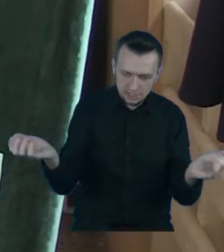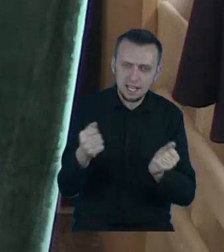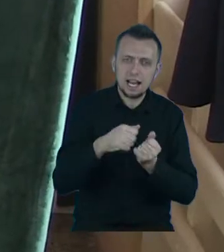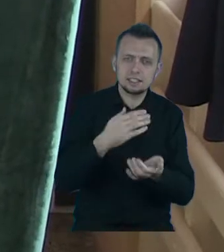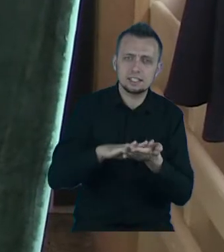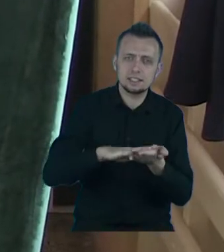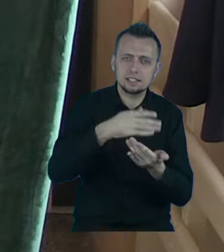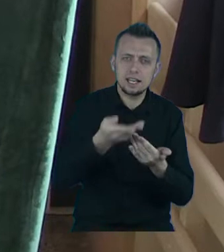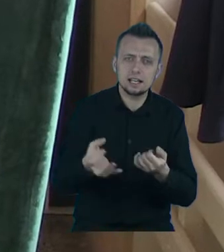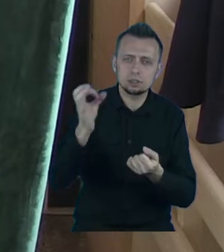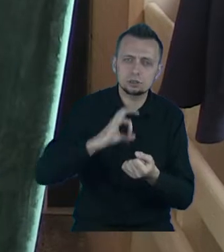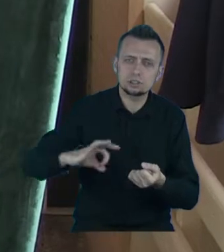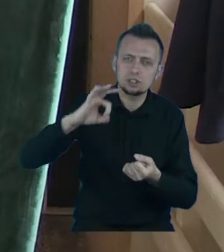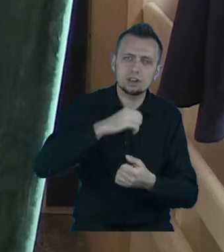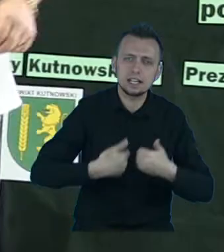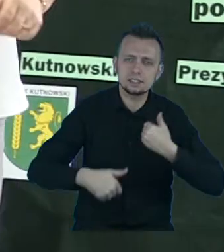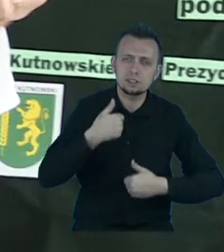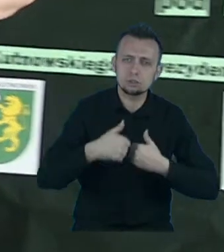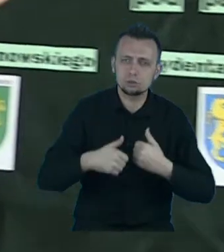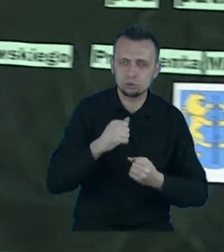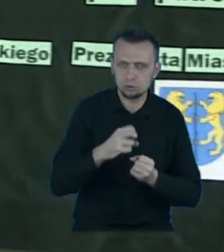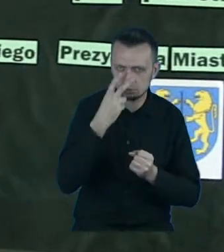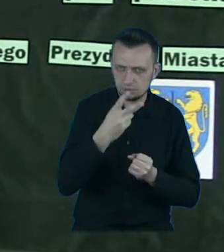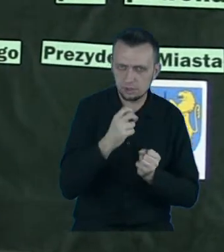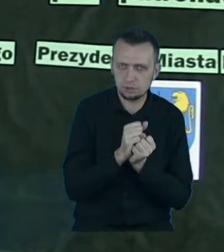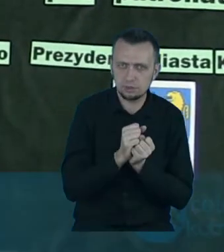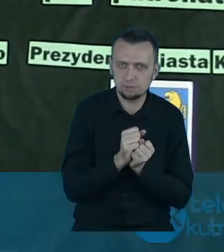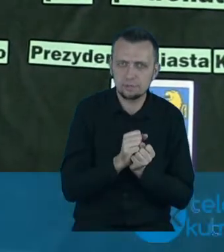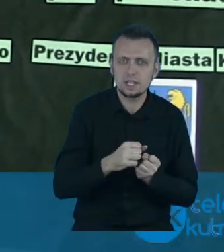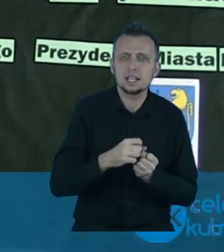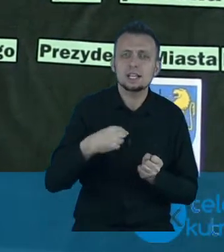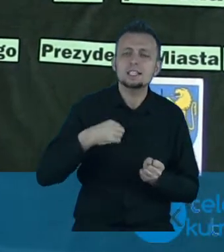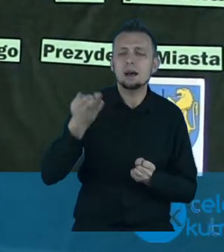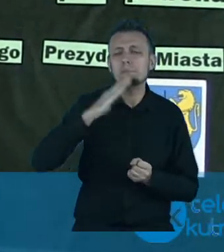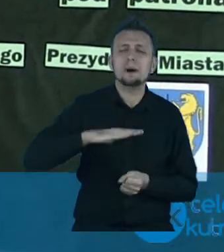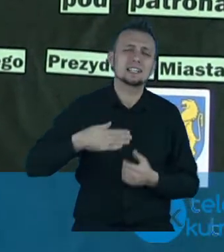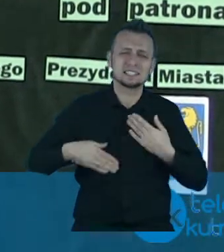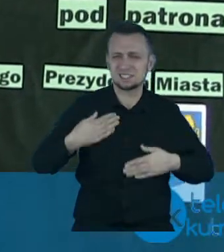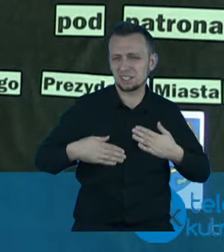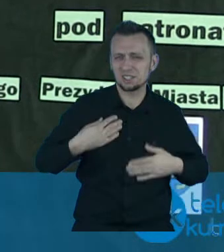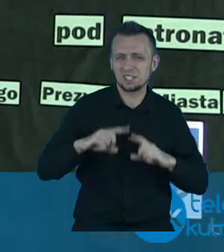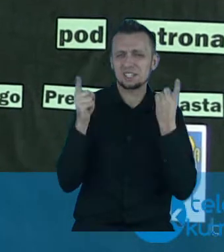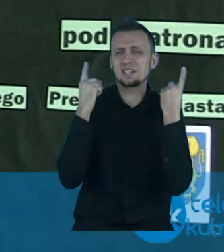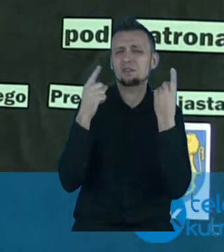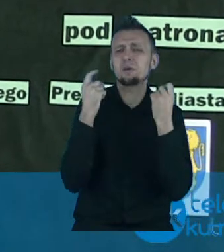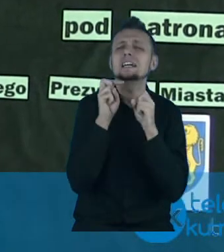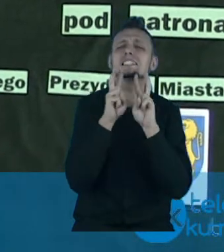Polskę pod nazwą Drogi do Niepodległości. Z ogromną przyjemnością uczestniczę w tym święcie,